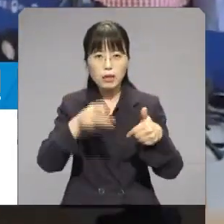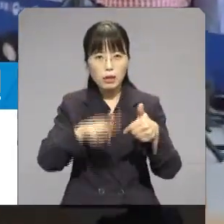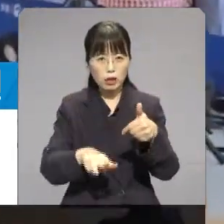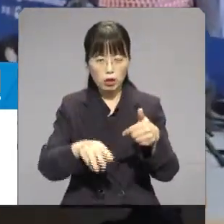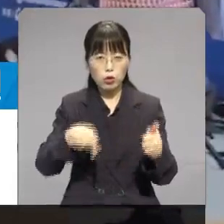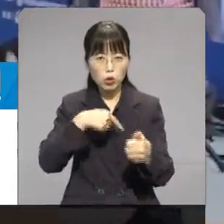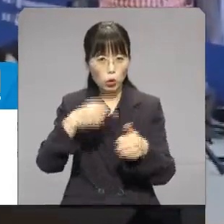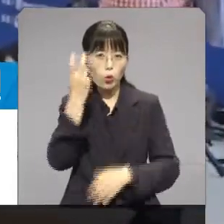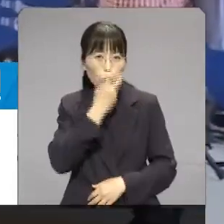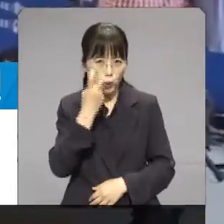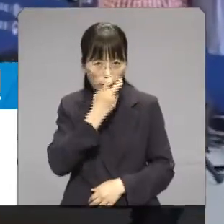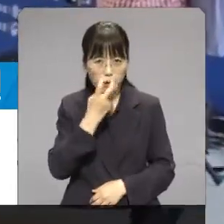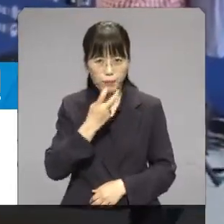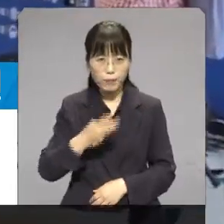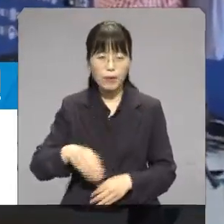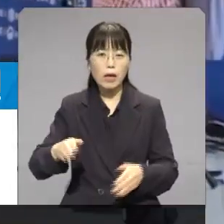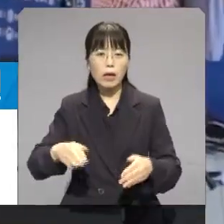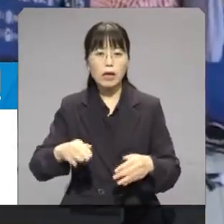인천시 교육감,